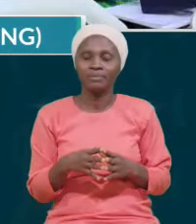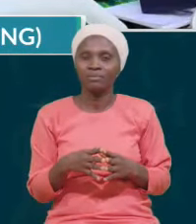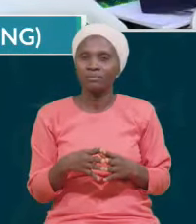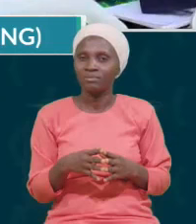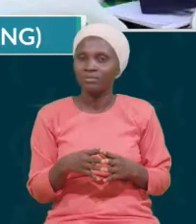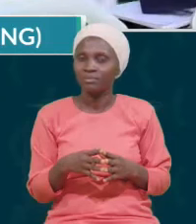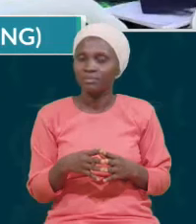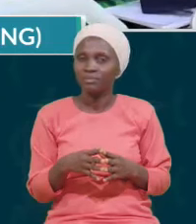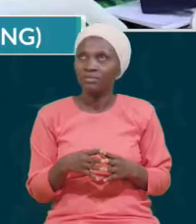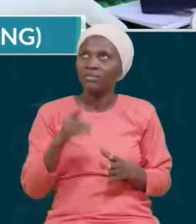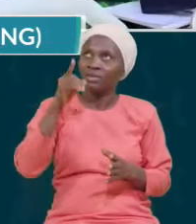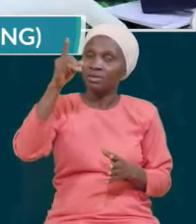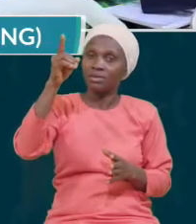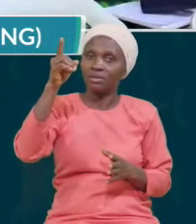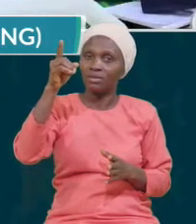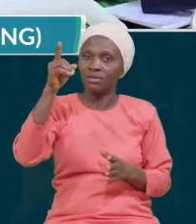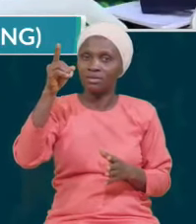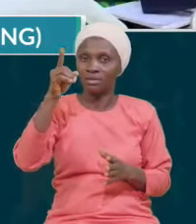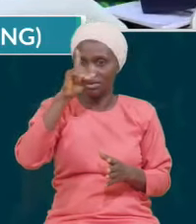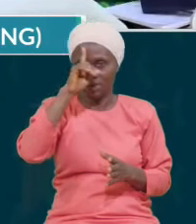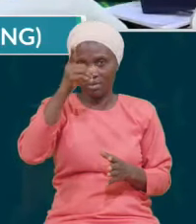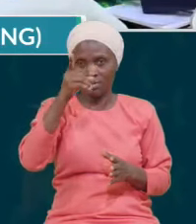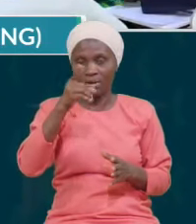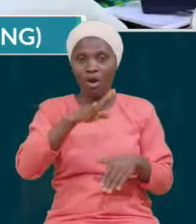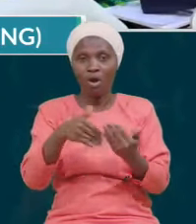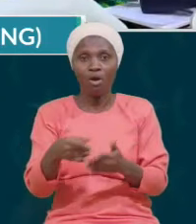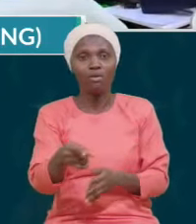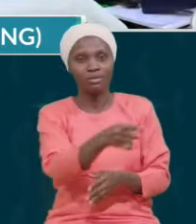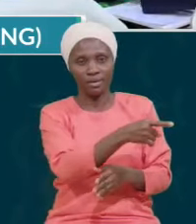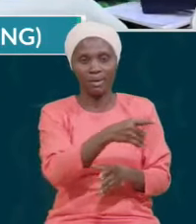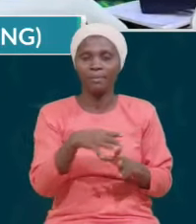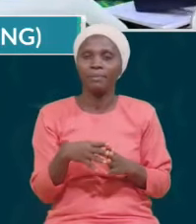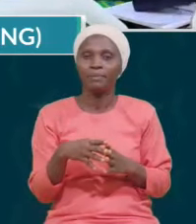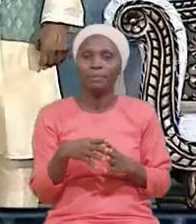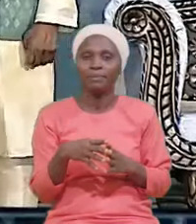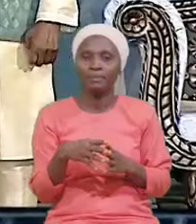He excels them all, ఆయన మనల్ని కూడా ఔన్నత్యానికి